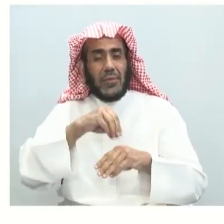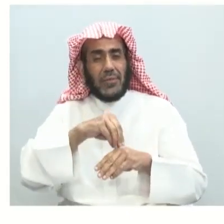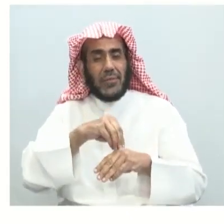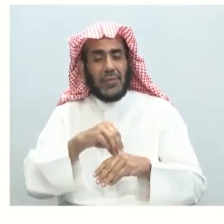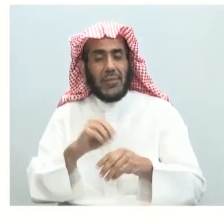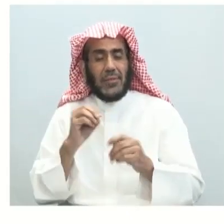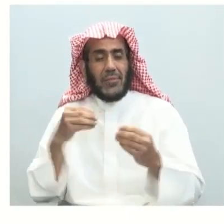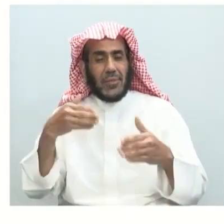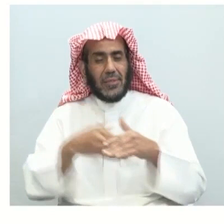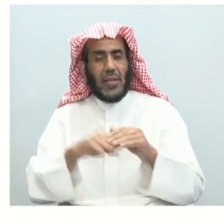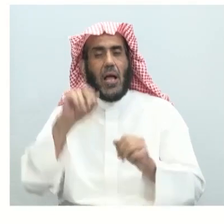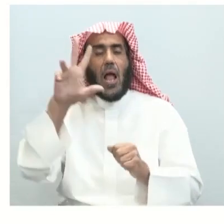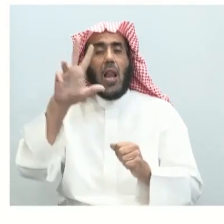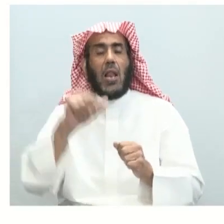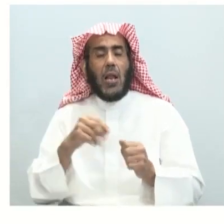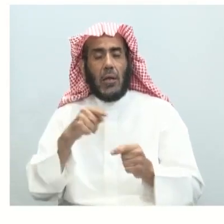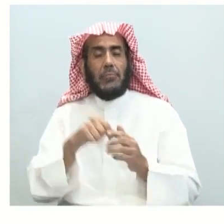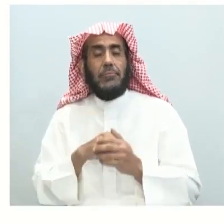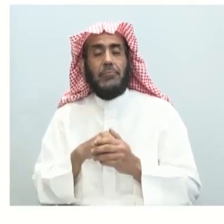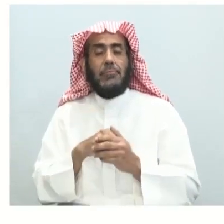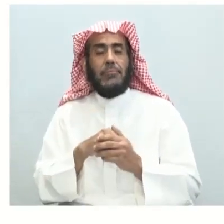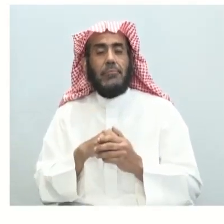احسنتم اضافه الله